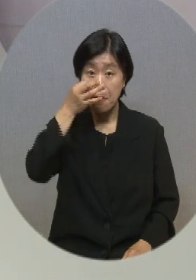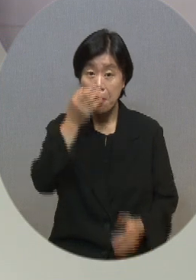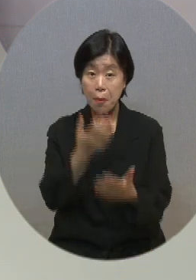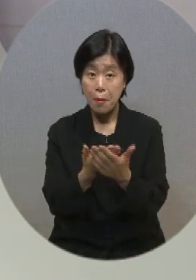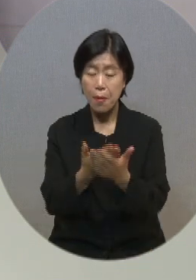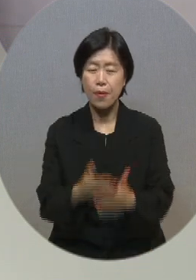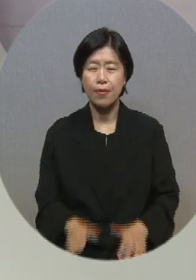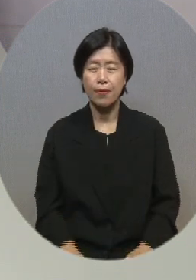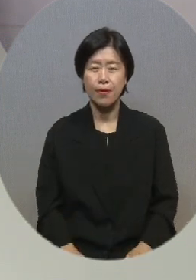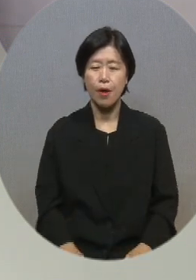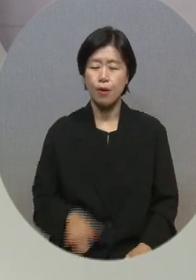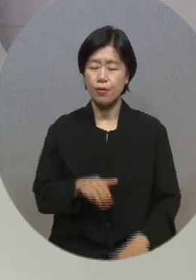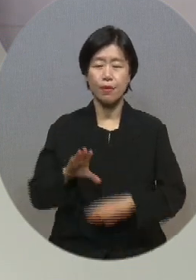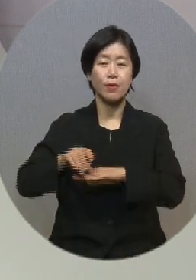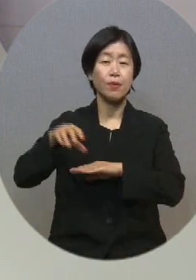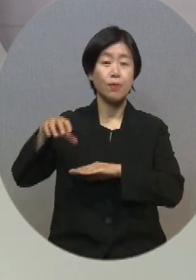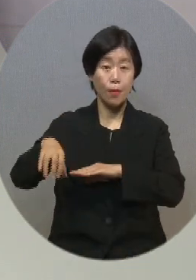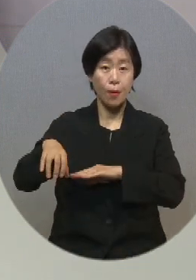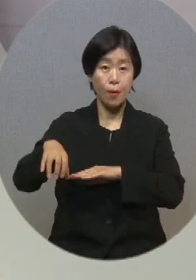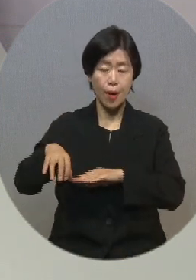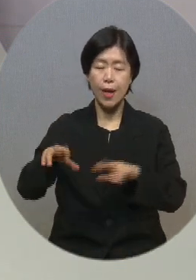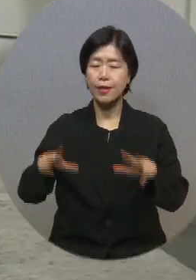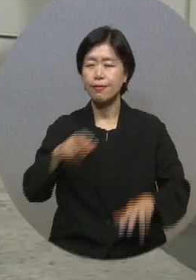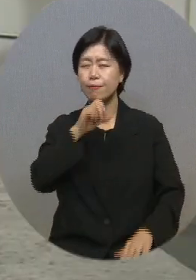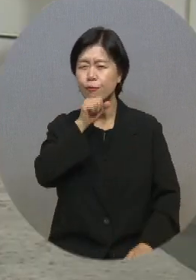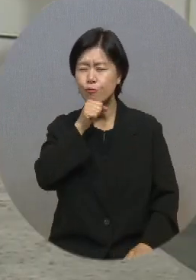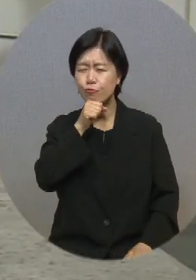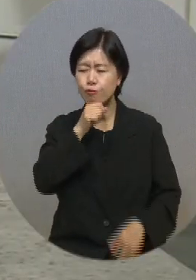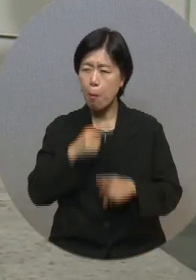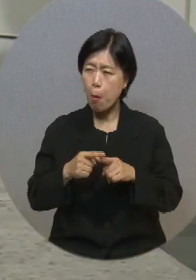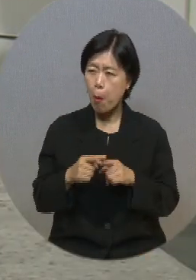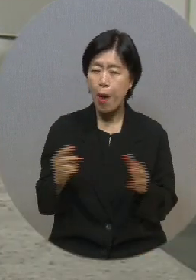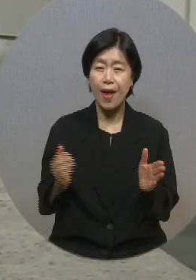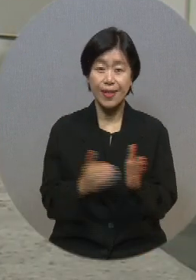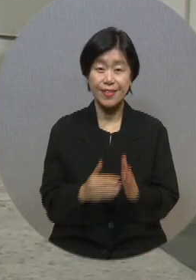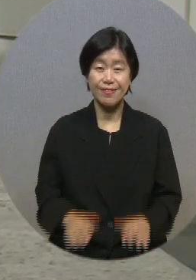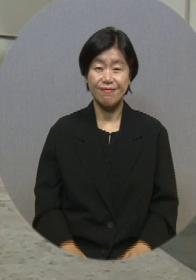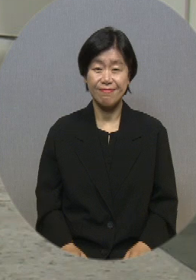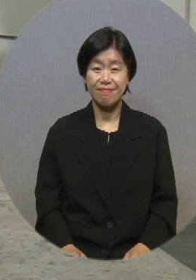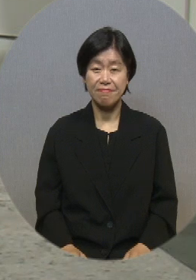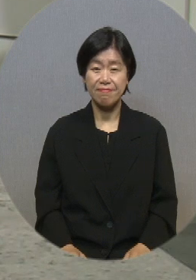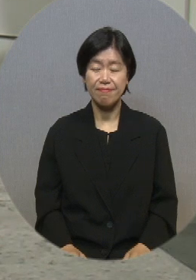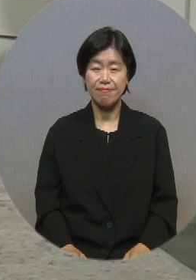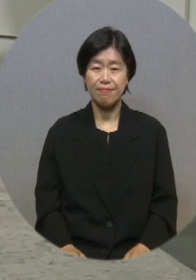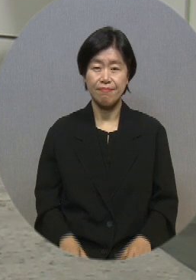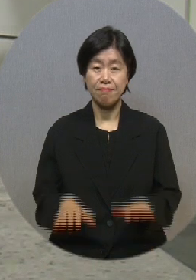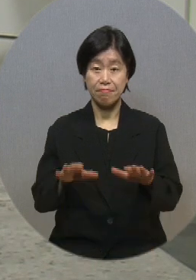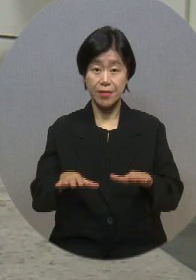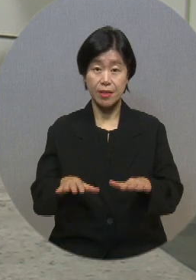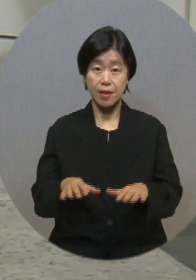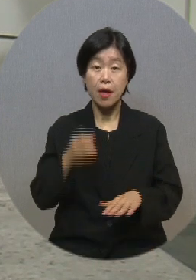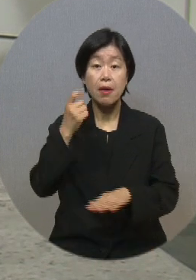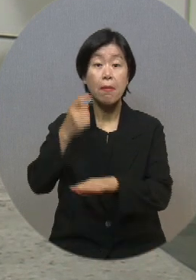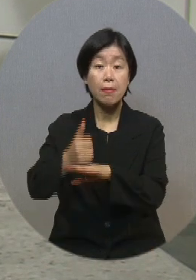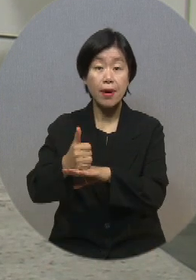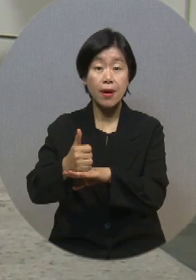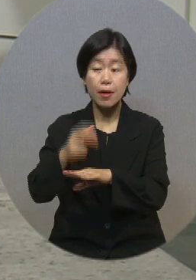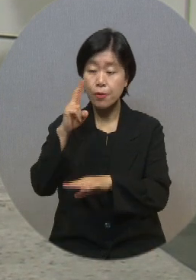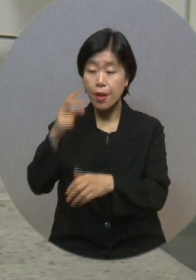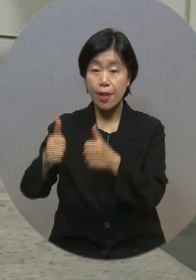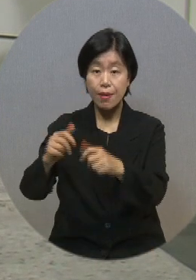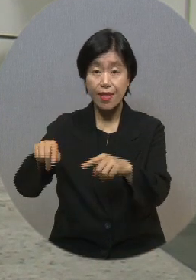들려주세요. 저희 제작진이 엄중하게 심사를 마쳤습니다. 자, 정연아 씨가 네. 이제 연말 결선에 나갈